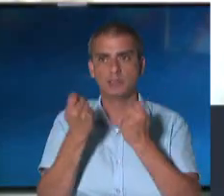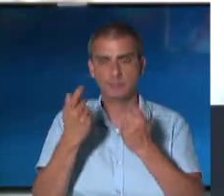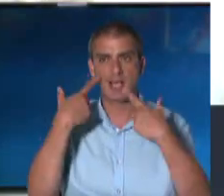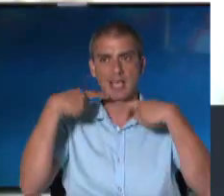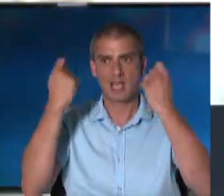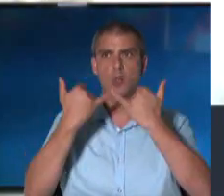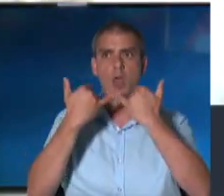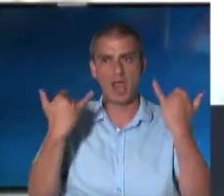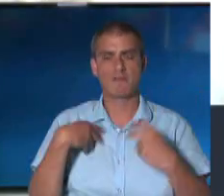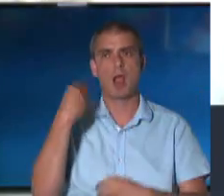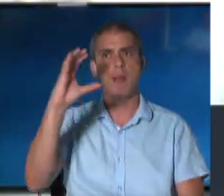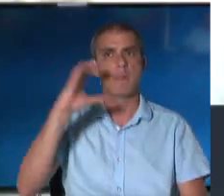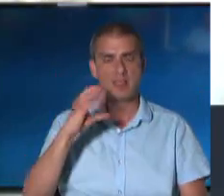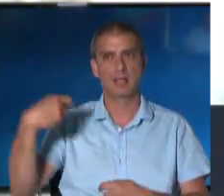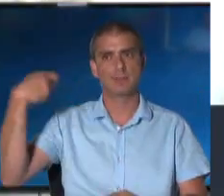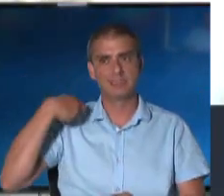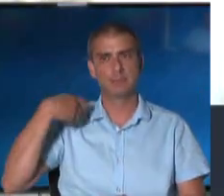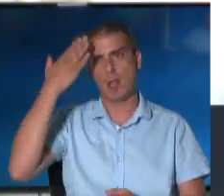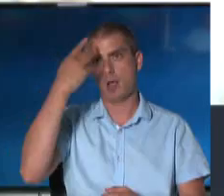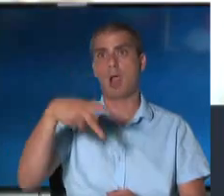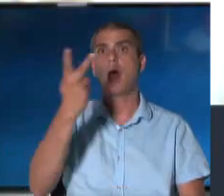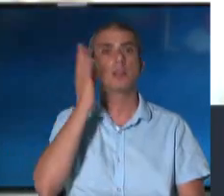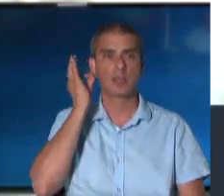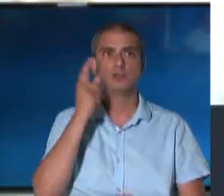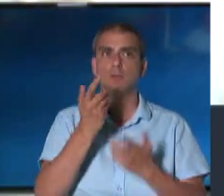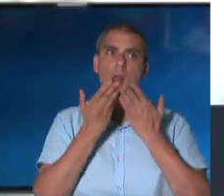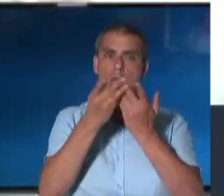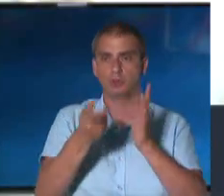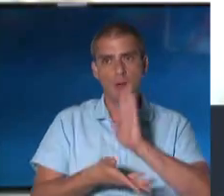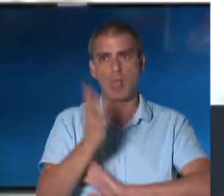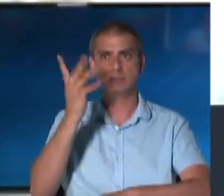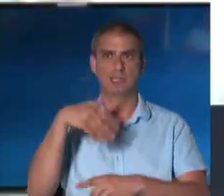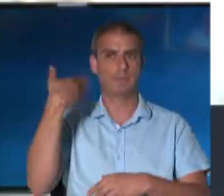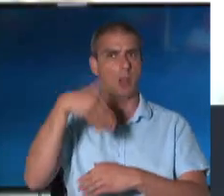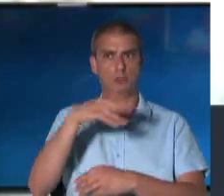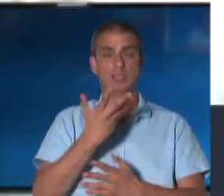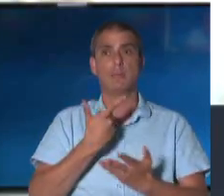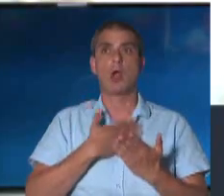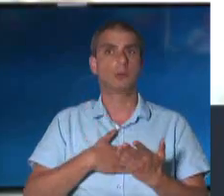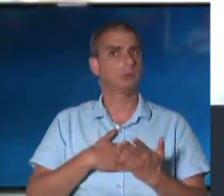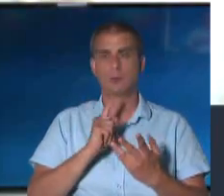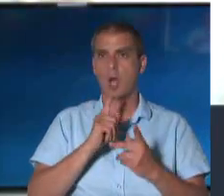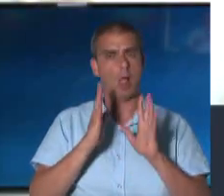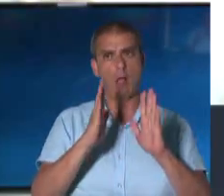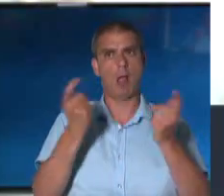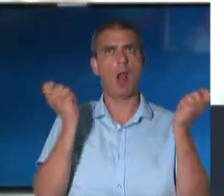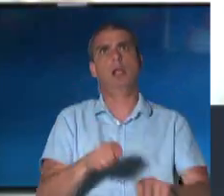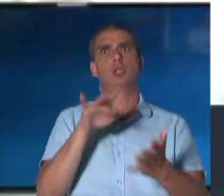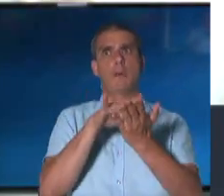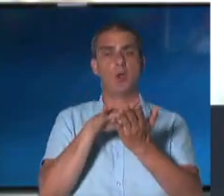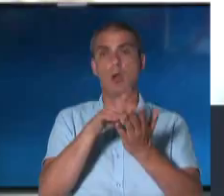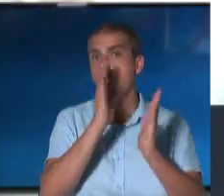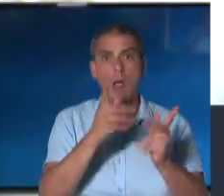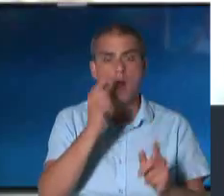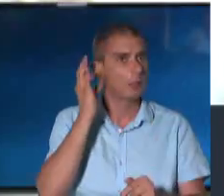חינוך, על רווחה, על מענקים, על קצבה, על הכרה באותם נשים, לסייע להם לצאת ממעגל הזנות אם רוצים. לא בדרך הזו, כי בדרך